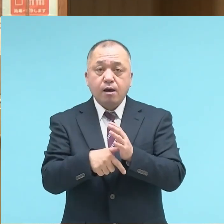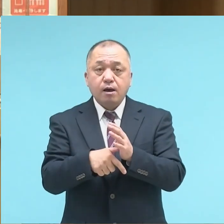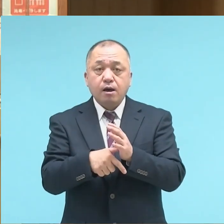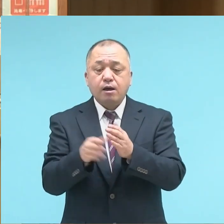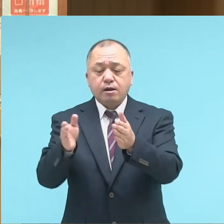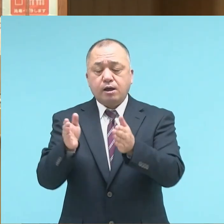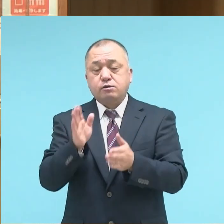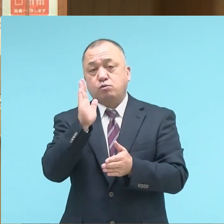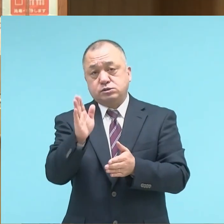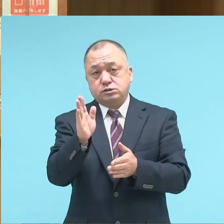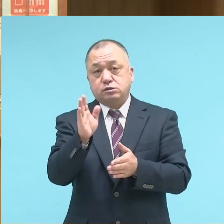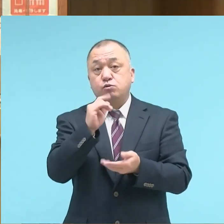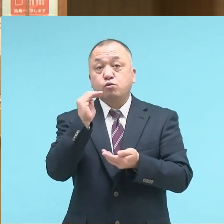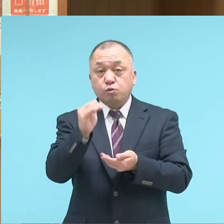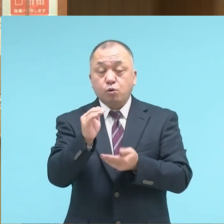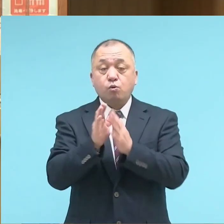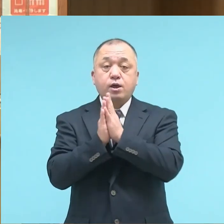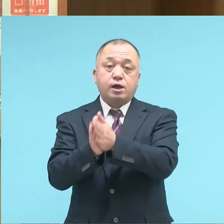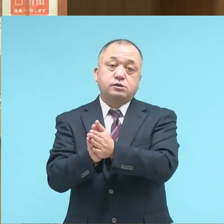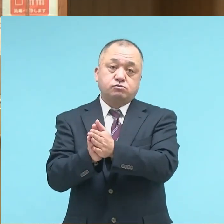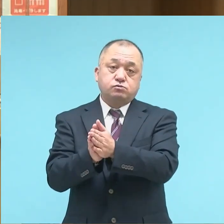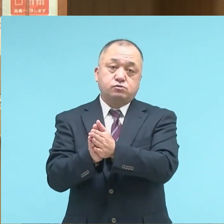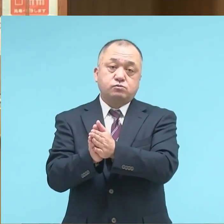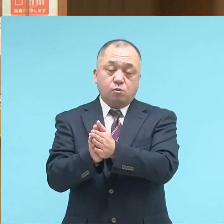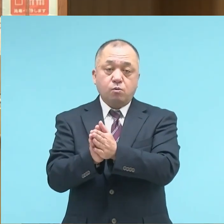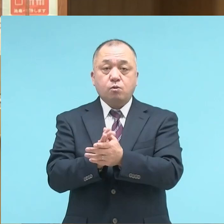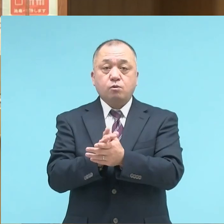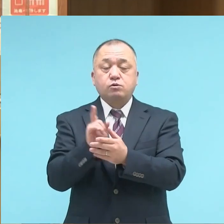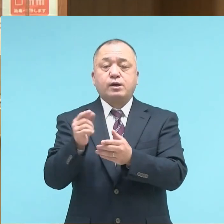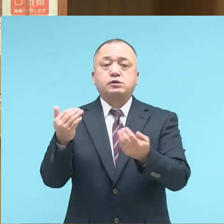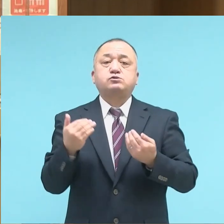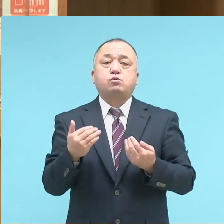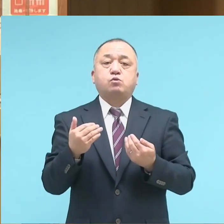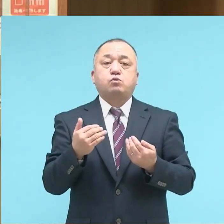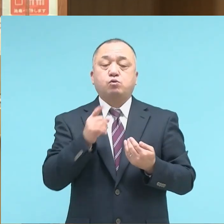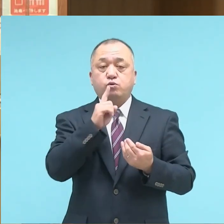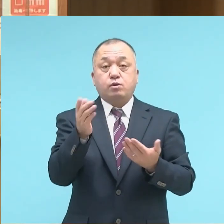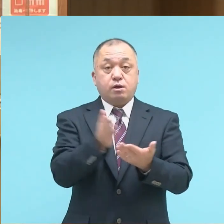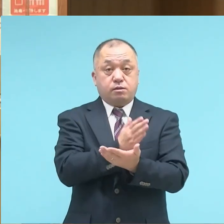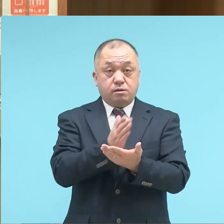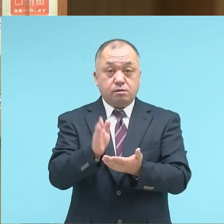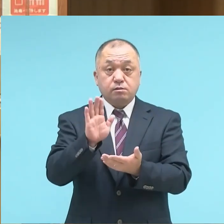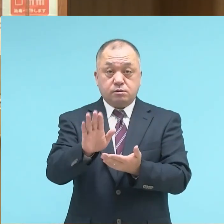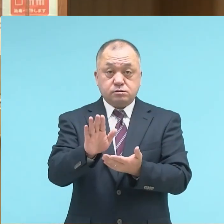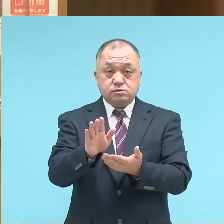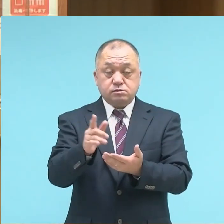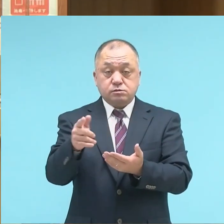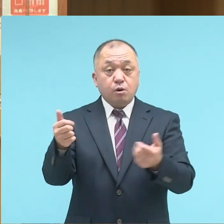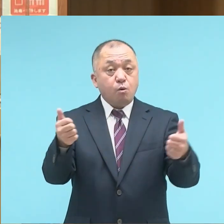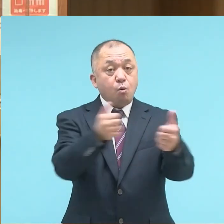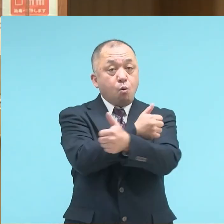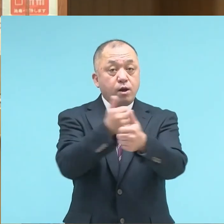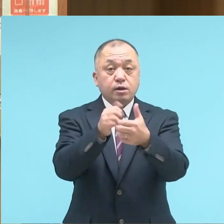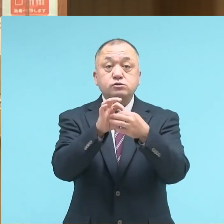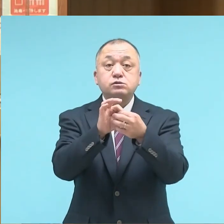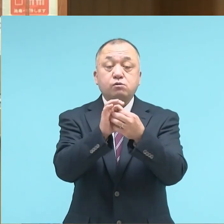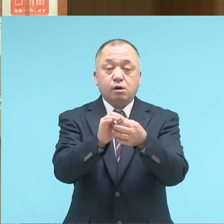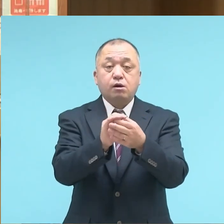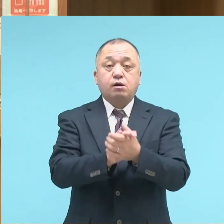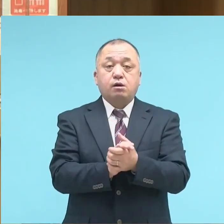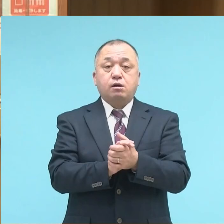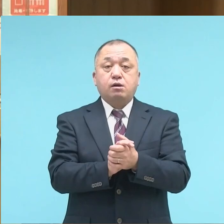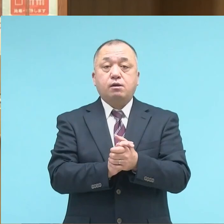いということをお願いさせていただくことが、まずは必要だろうという判断です。で、往来については今申し